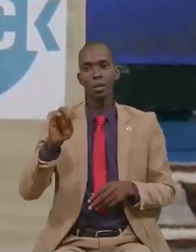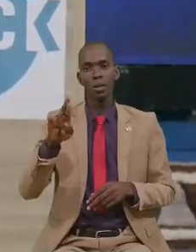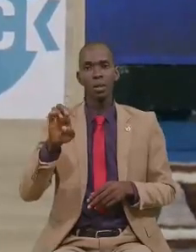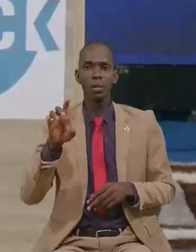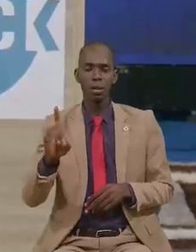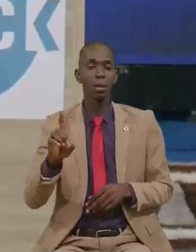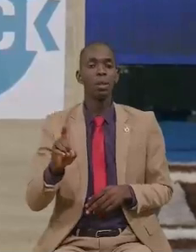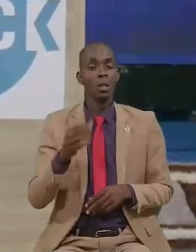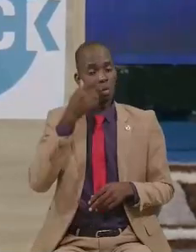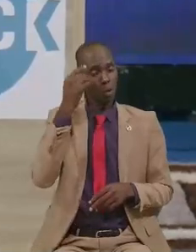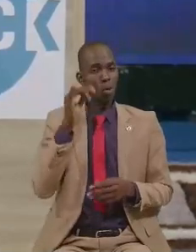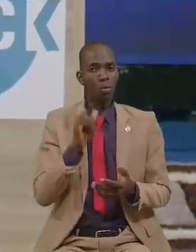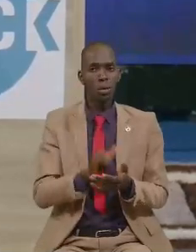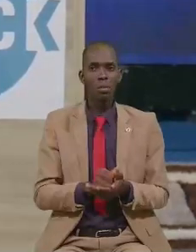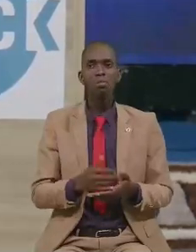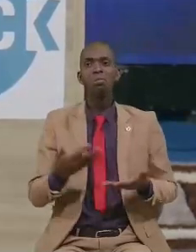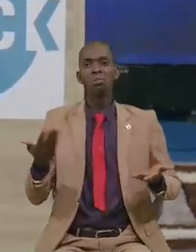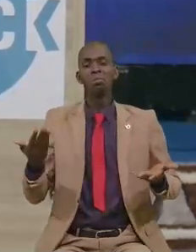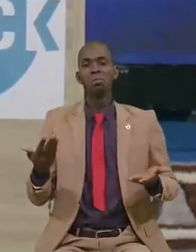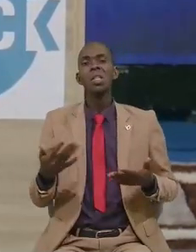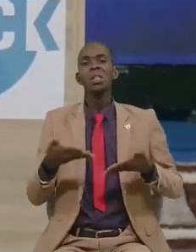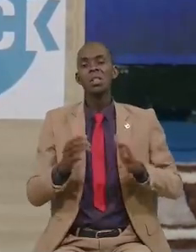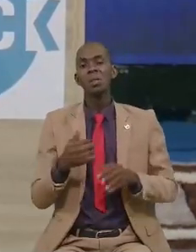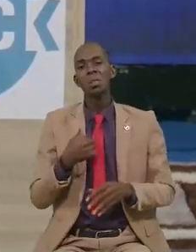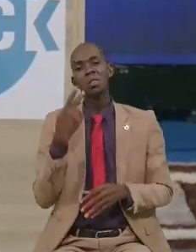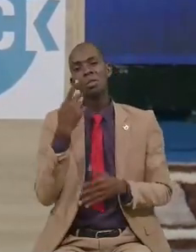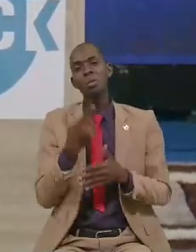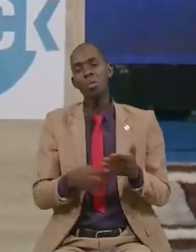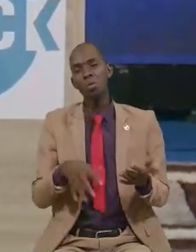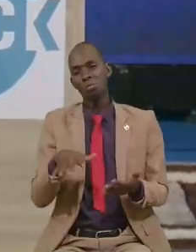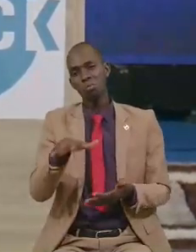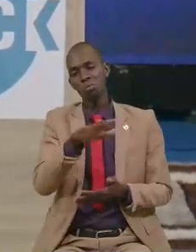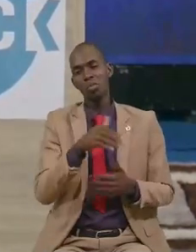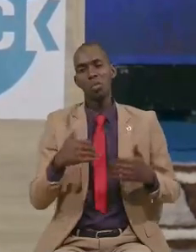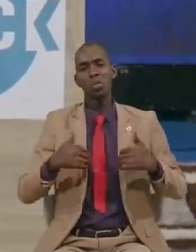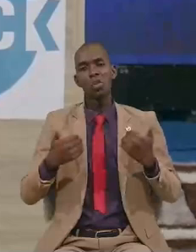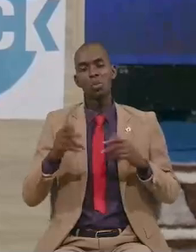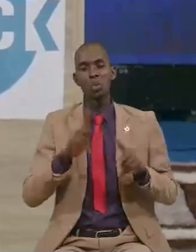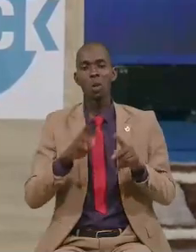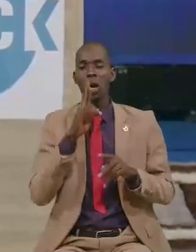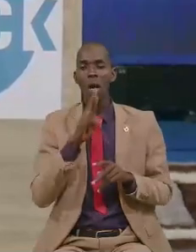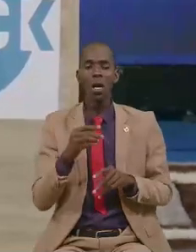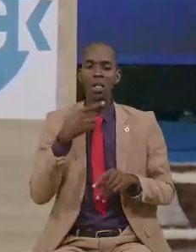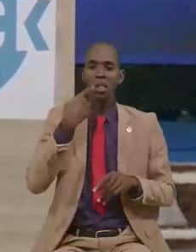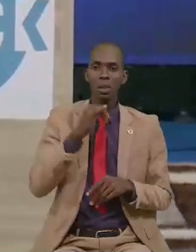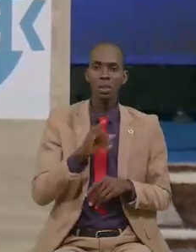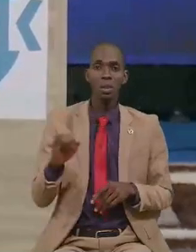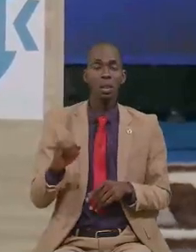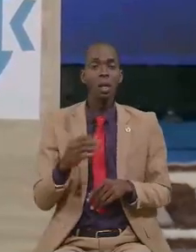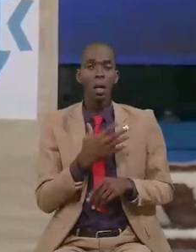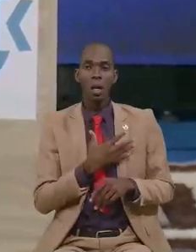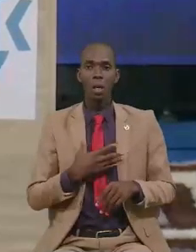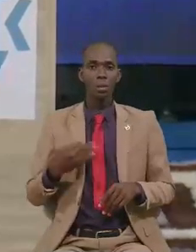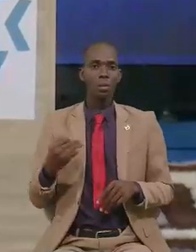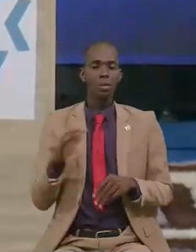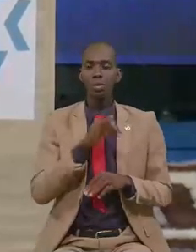oui. J'entends. Oh, je vais entendre ce que ces jeunes-là font, ce que ces jeunes disent là-bas. Et ils ne pensent pas qu'ils